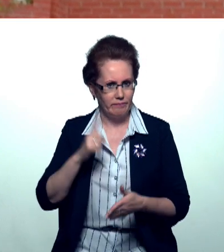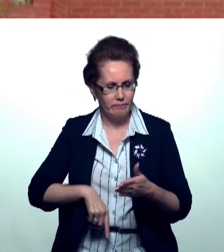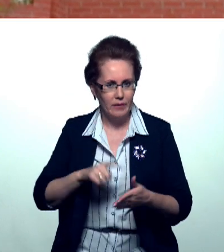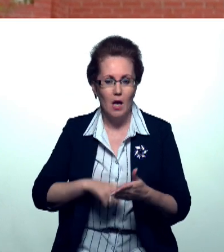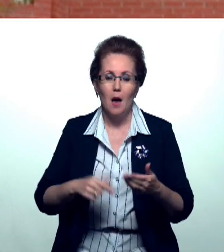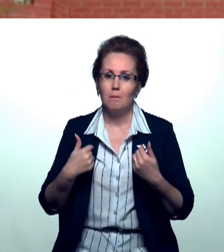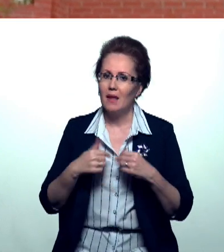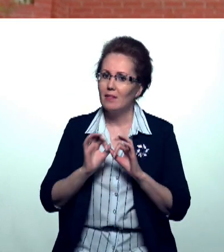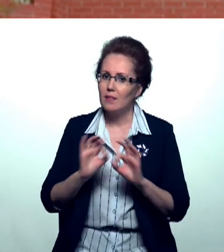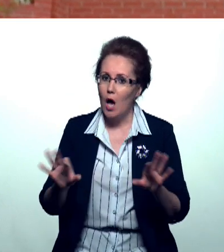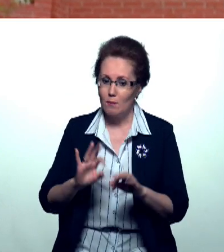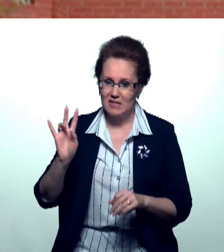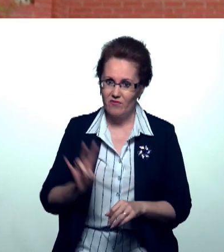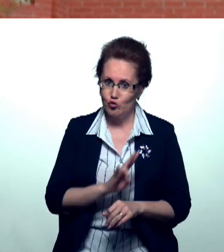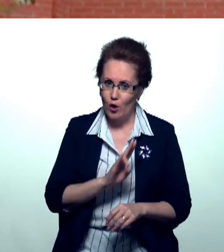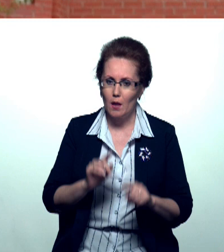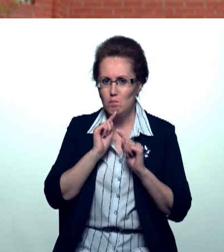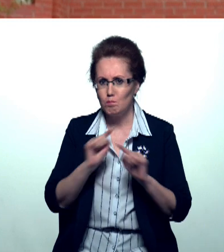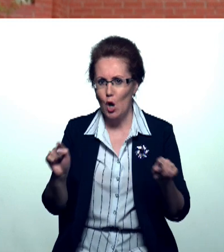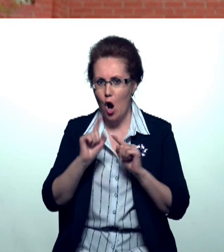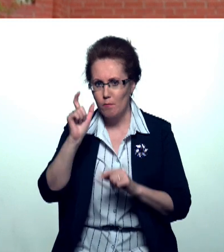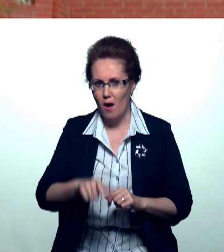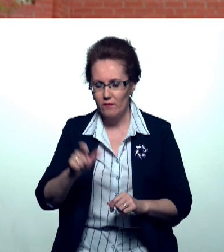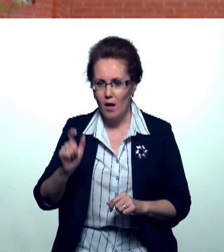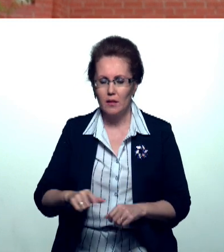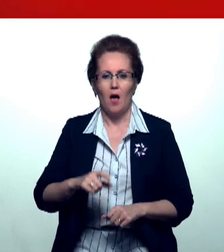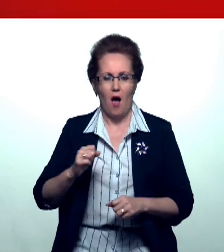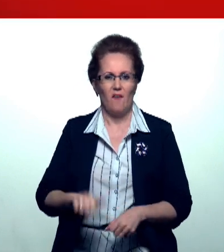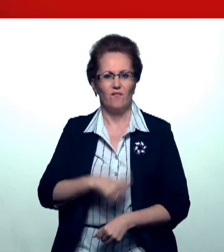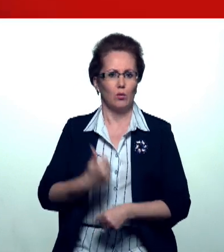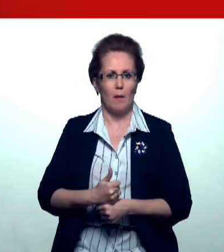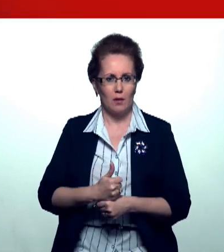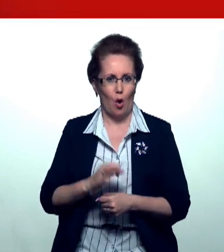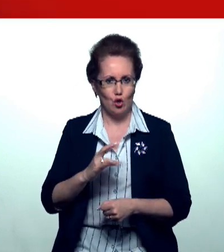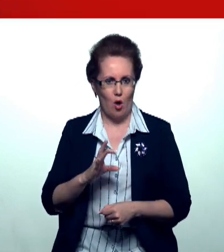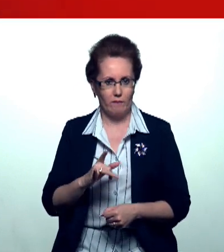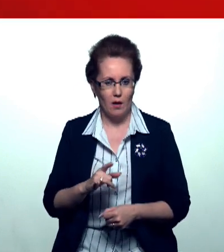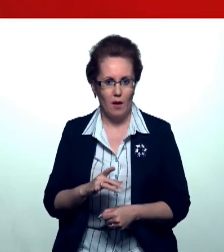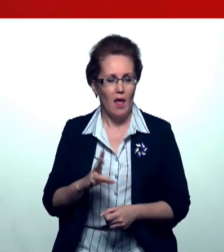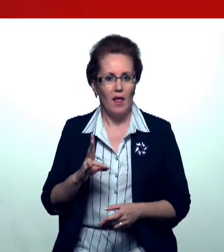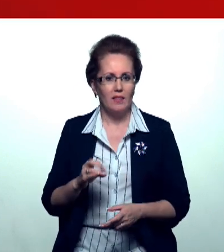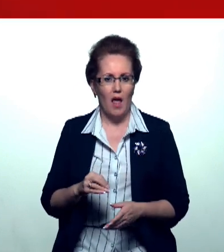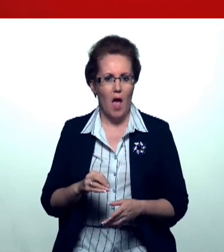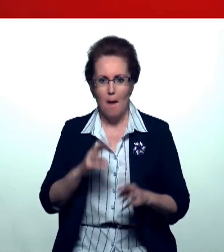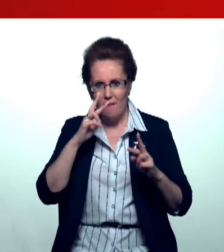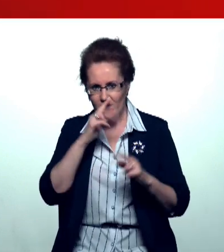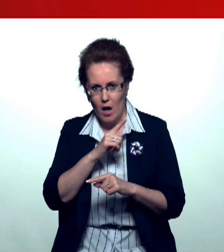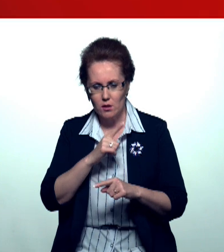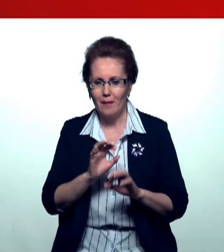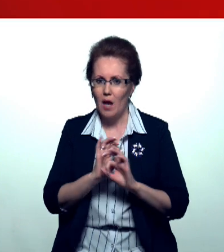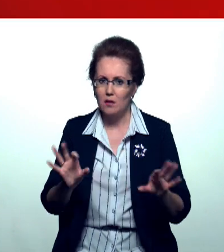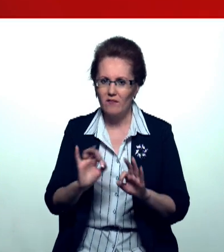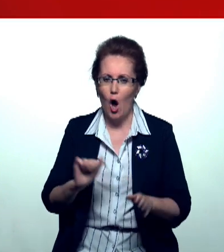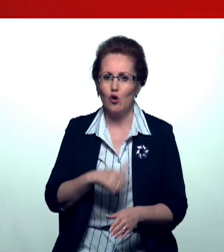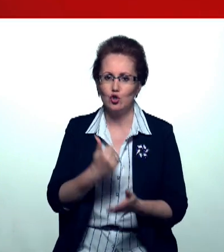мы даем, священники, проповедники, именно фундаментальные основы знаний. Именно неверное трактование основ религии привело